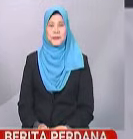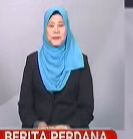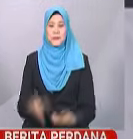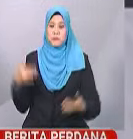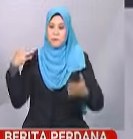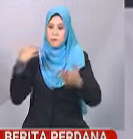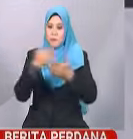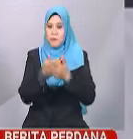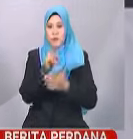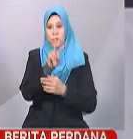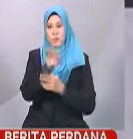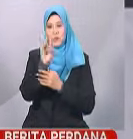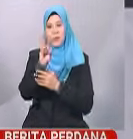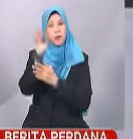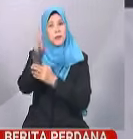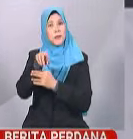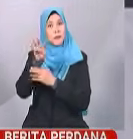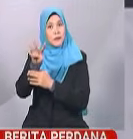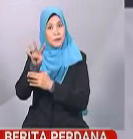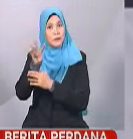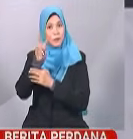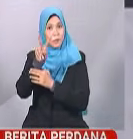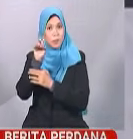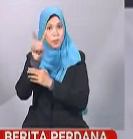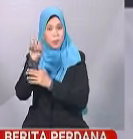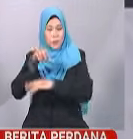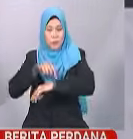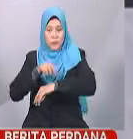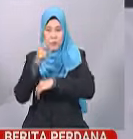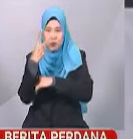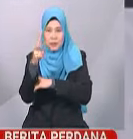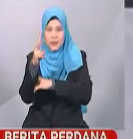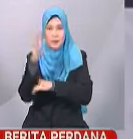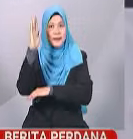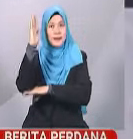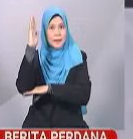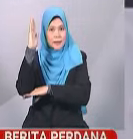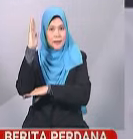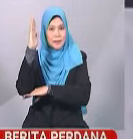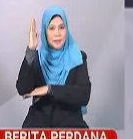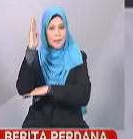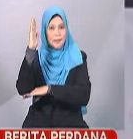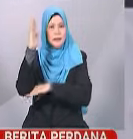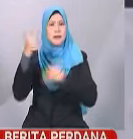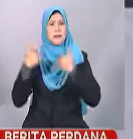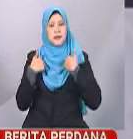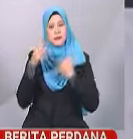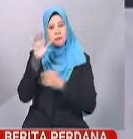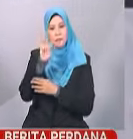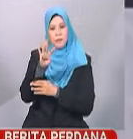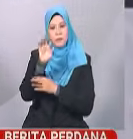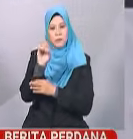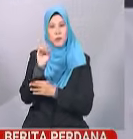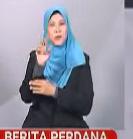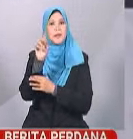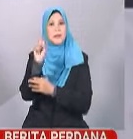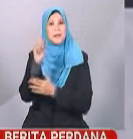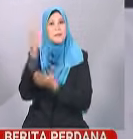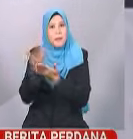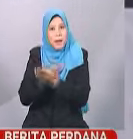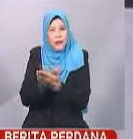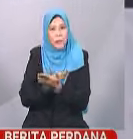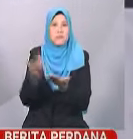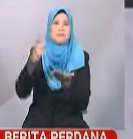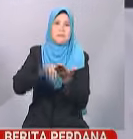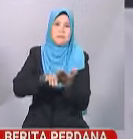Sehingga 27 April 2020 jam 12:30 hari, terdapat 40 kes baru yang telah